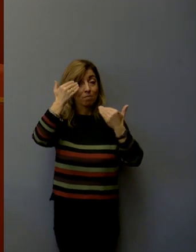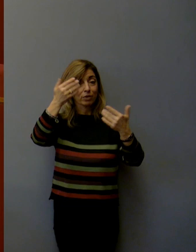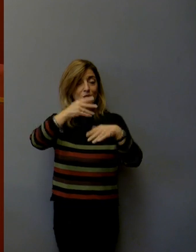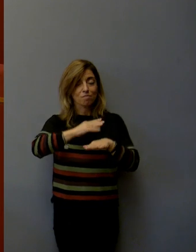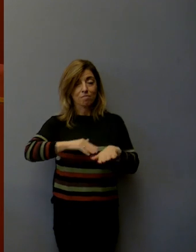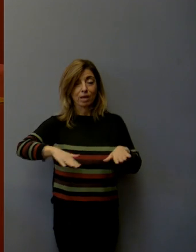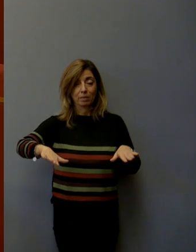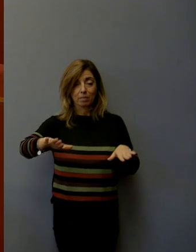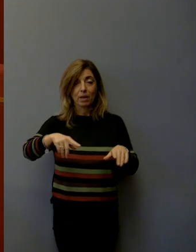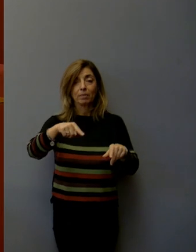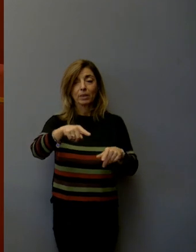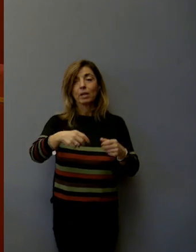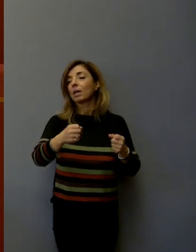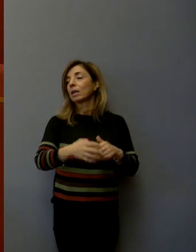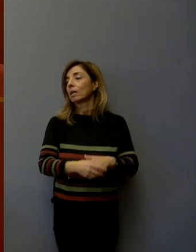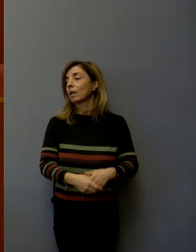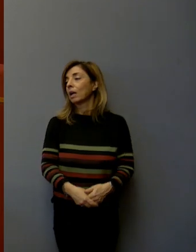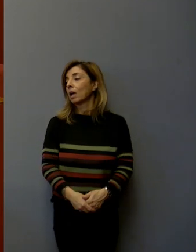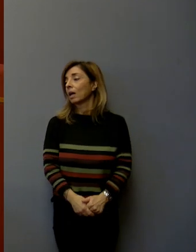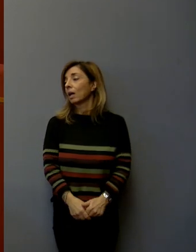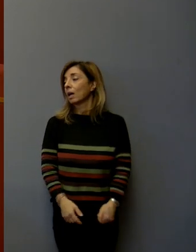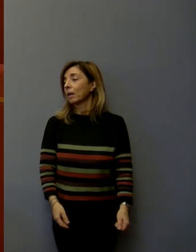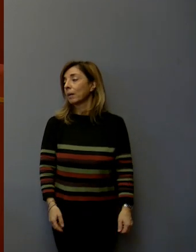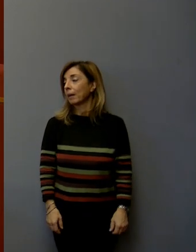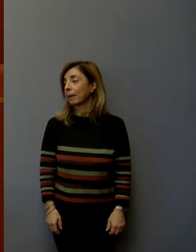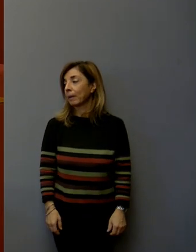su Italia via le auto transitano la velocità pericolosa